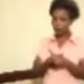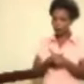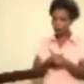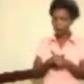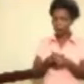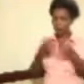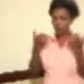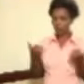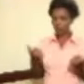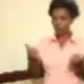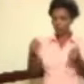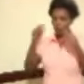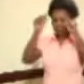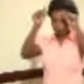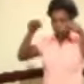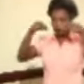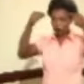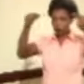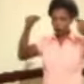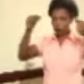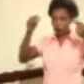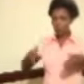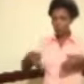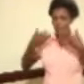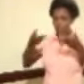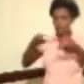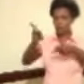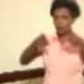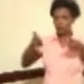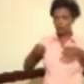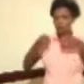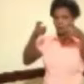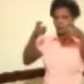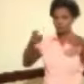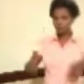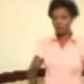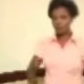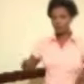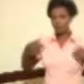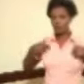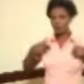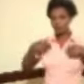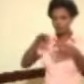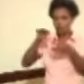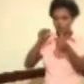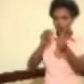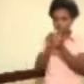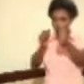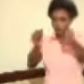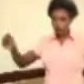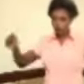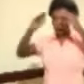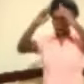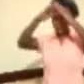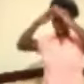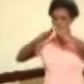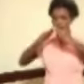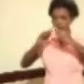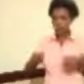actuel gouvernement fait peuple à cadeau. Il fait le cadeau, on vit en battante, que c'est pas ça nous voulons, on vit